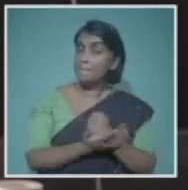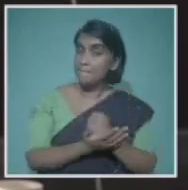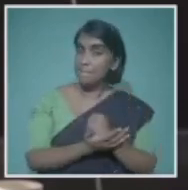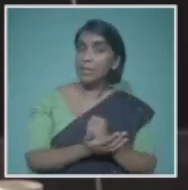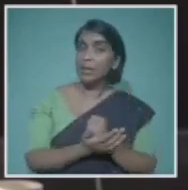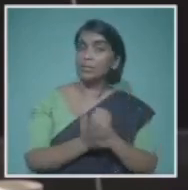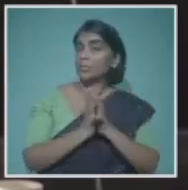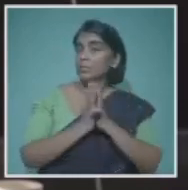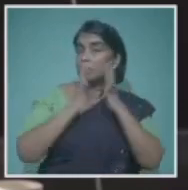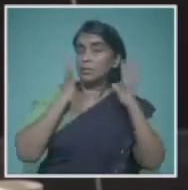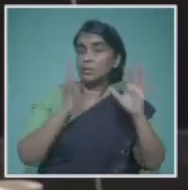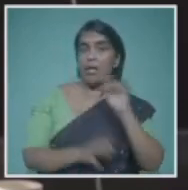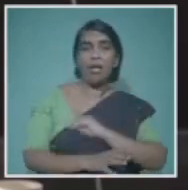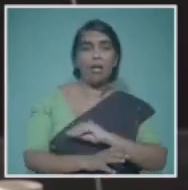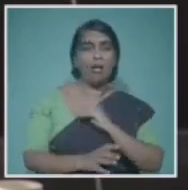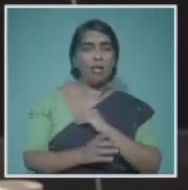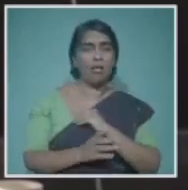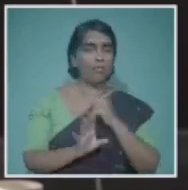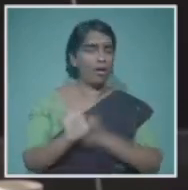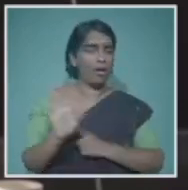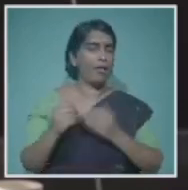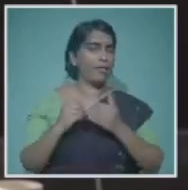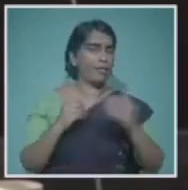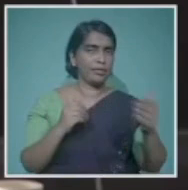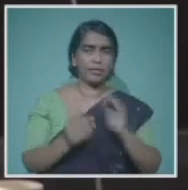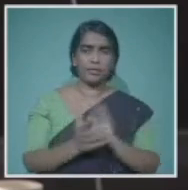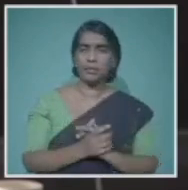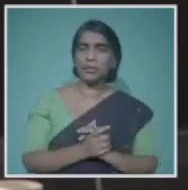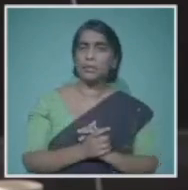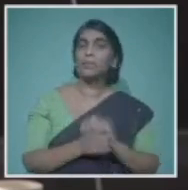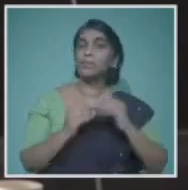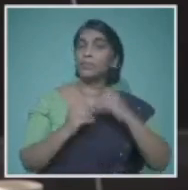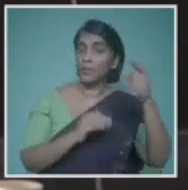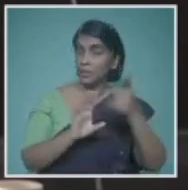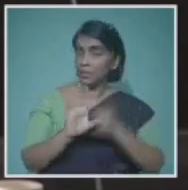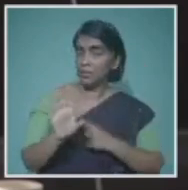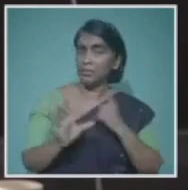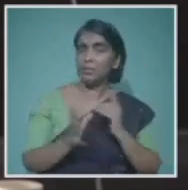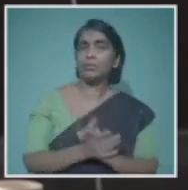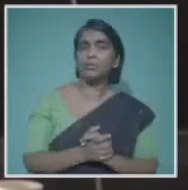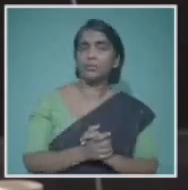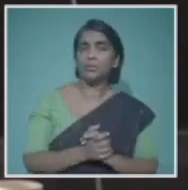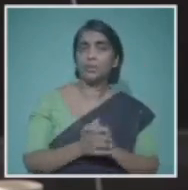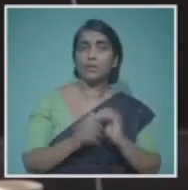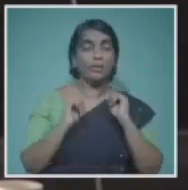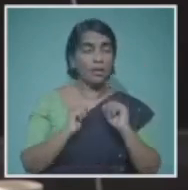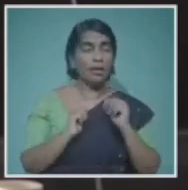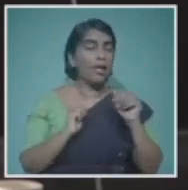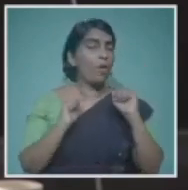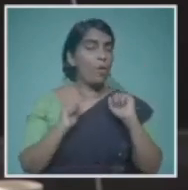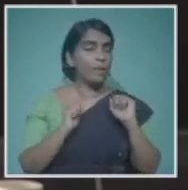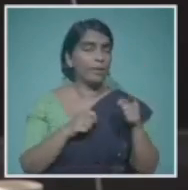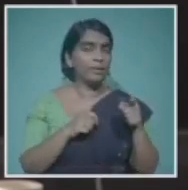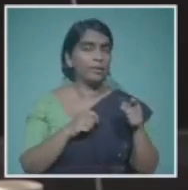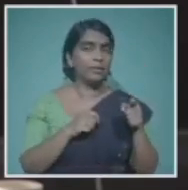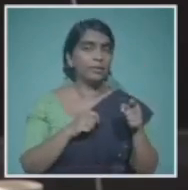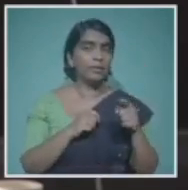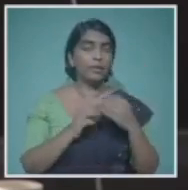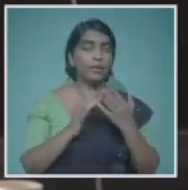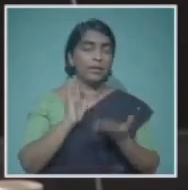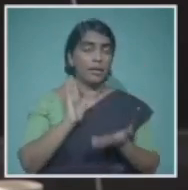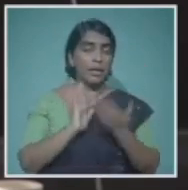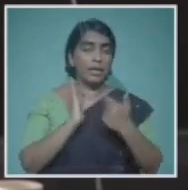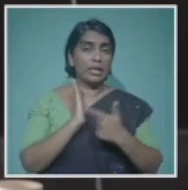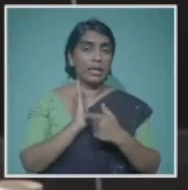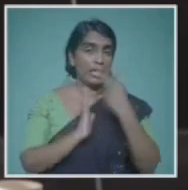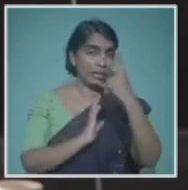බැංකුවට විශාල ප්‍රොෆිට් එකක් එනවා මේ අවුරුද්දේ. එන අවුරුද්දේ. ඇයි ඒ කොහොමද? වැඩි